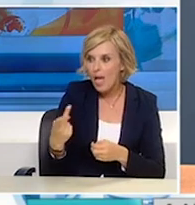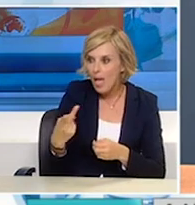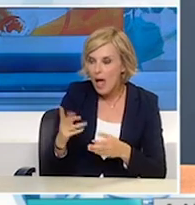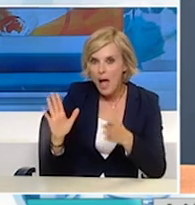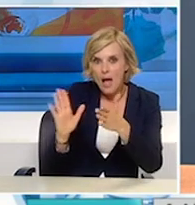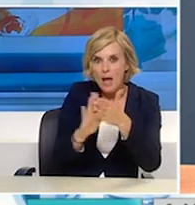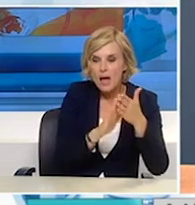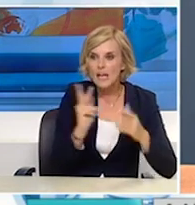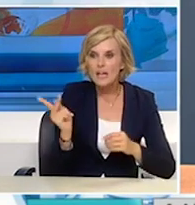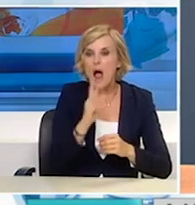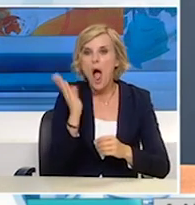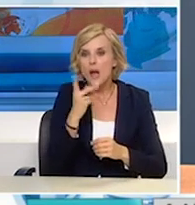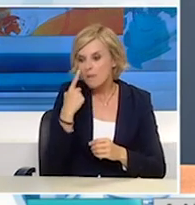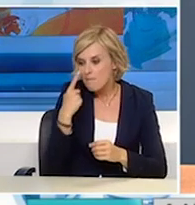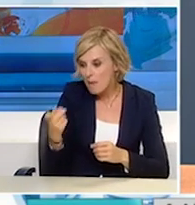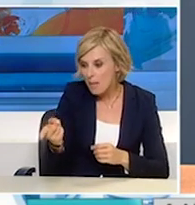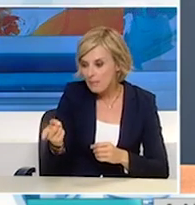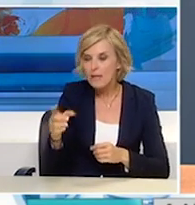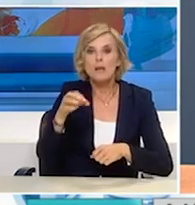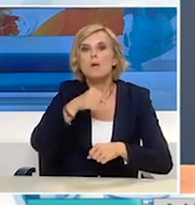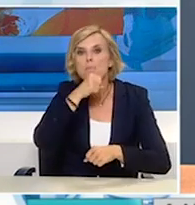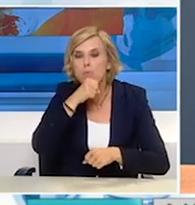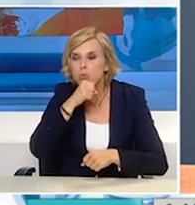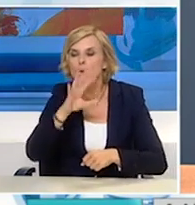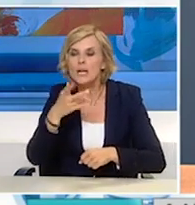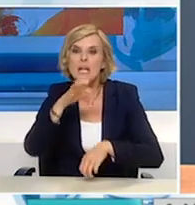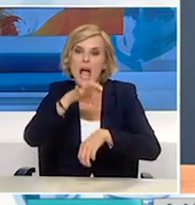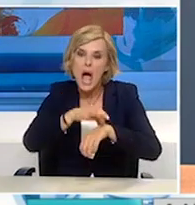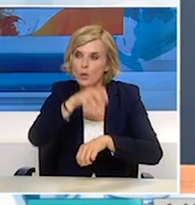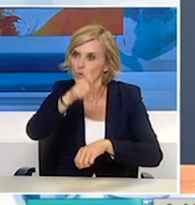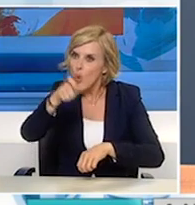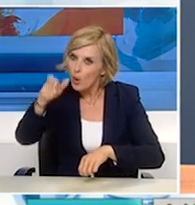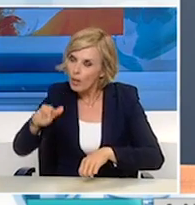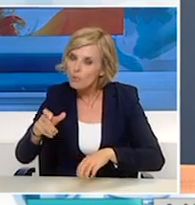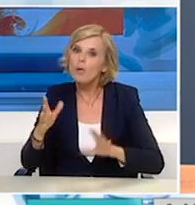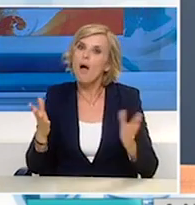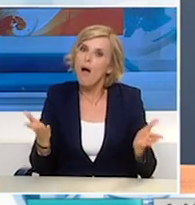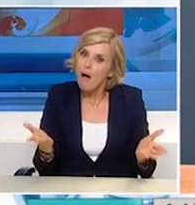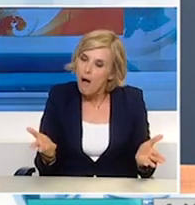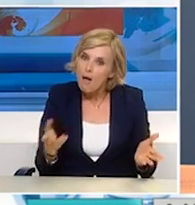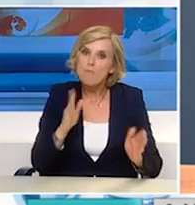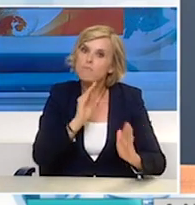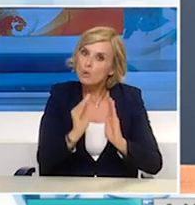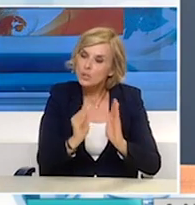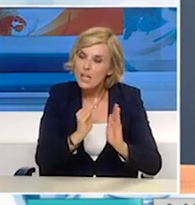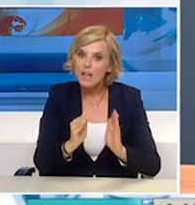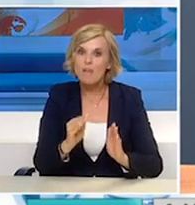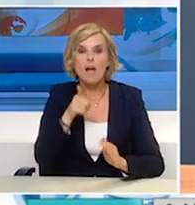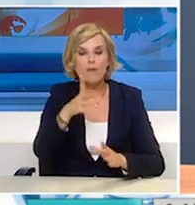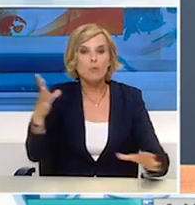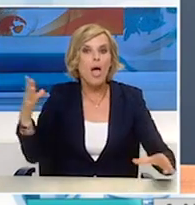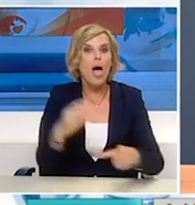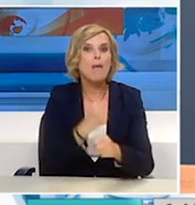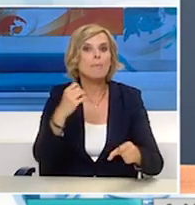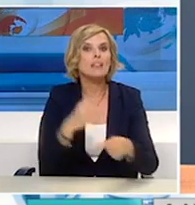είναι ασθενής, να μην εκθέσει άλλους στην αρρώστια. Και θεωρώ ότι όλο αυτό είναι επιτυχία όλων